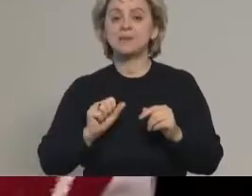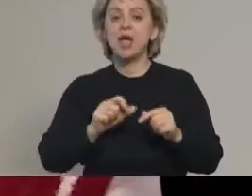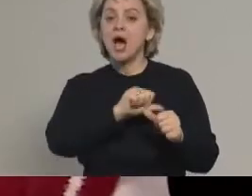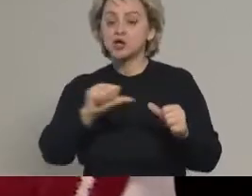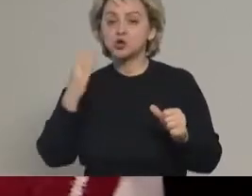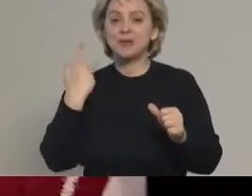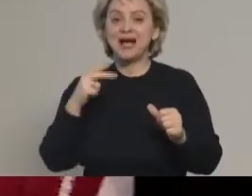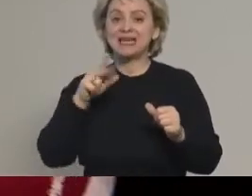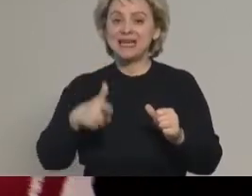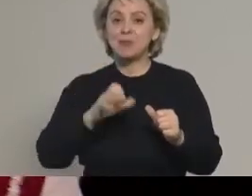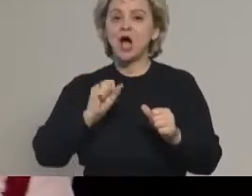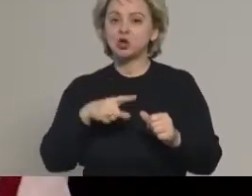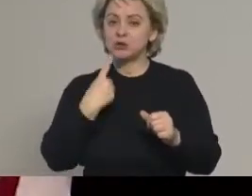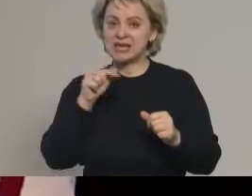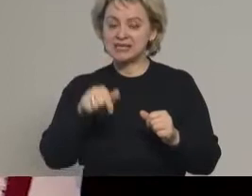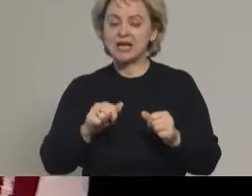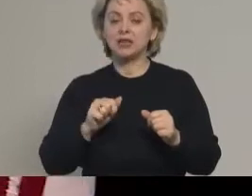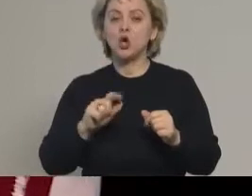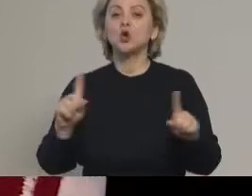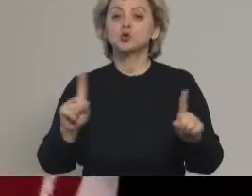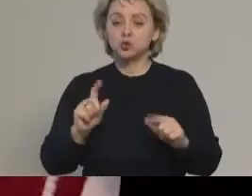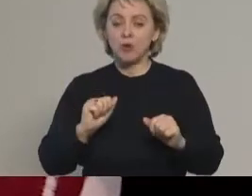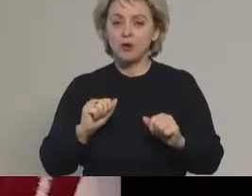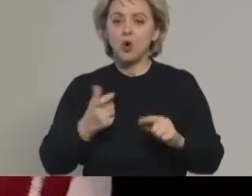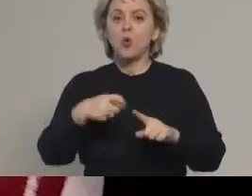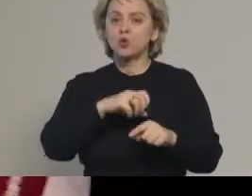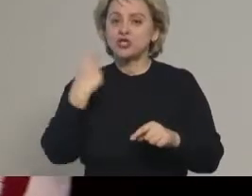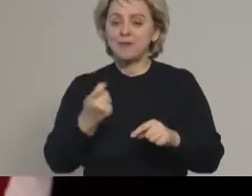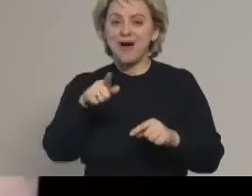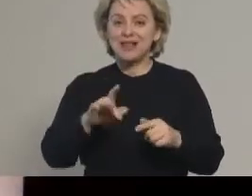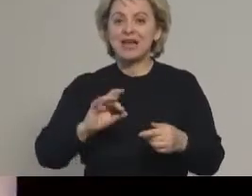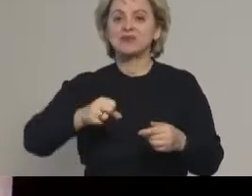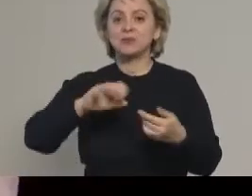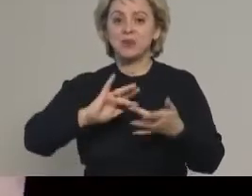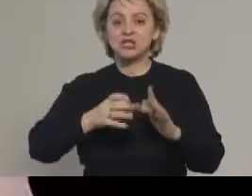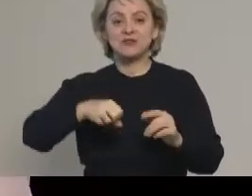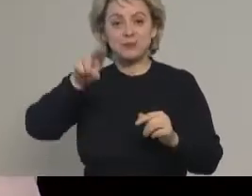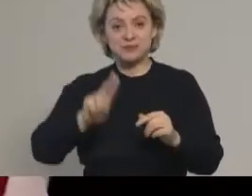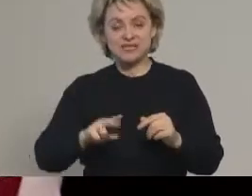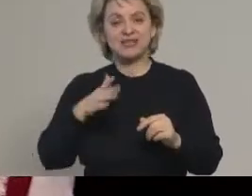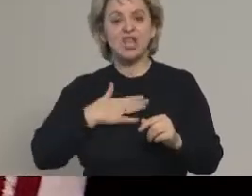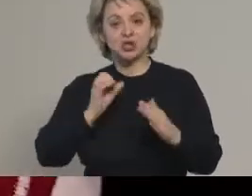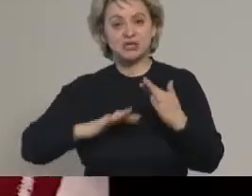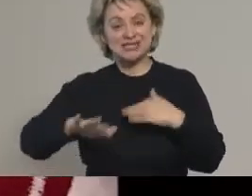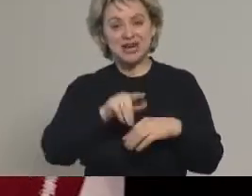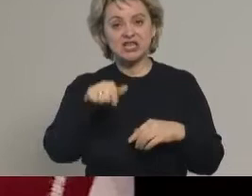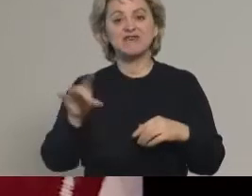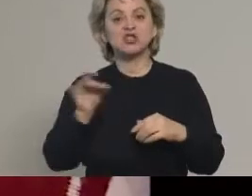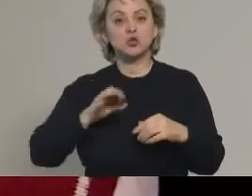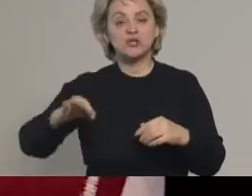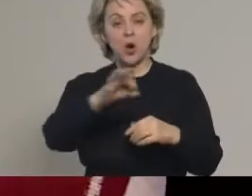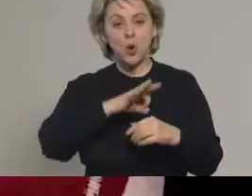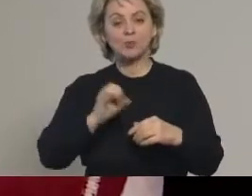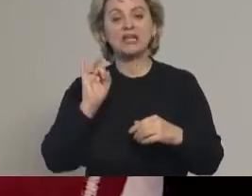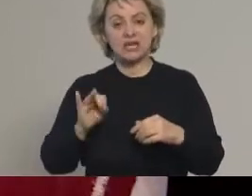Особенно, как Герман Анатольевич сказал, что очень мало IT-специалистов в нашей стране, непосредственно в Ростовской